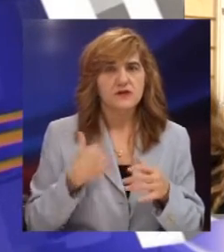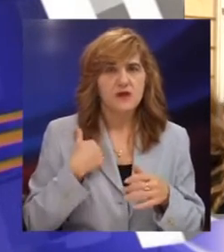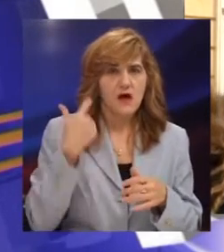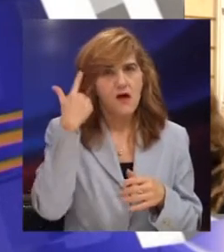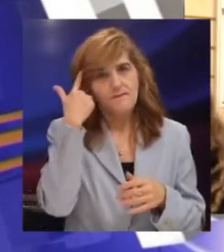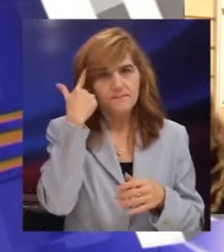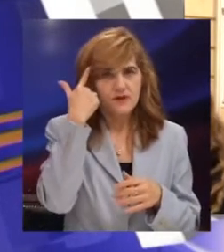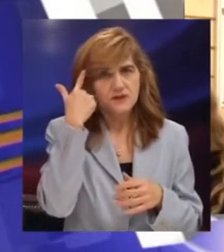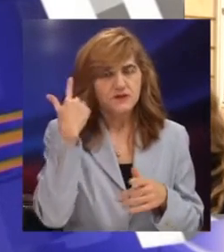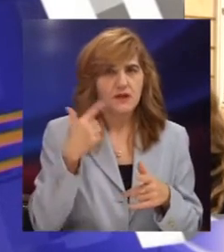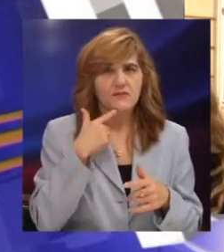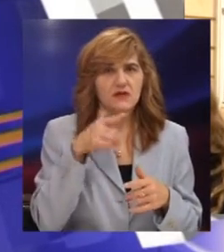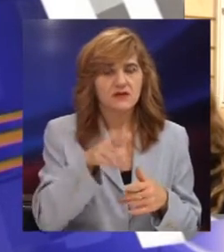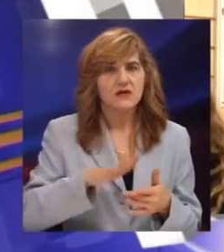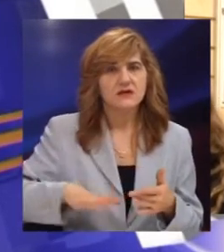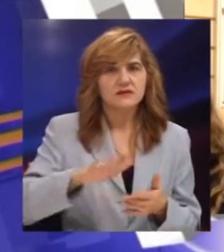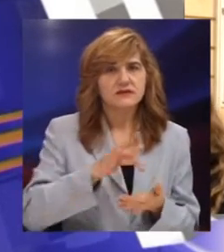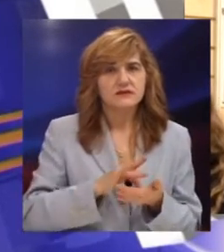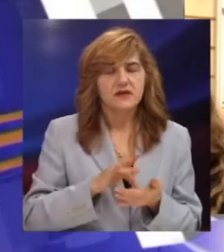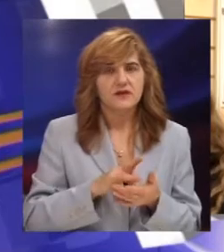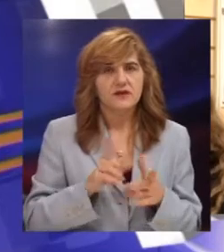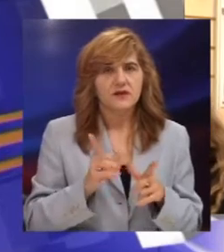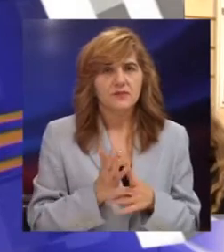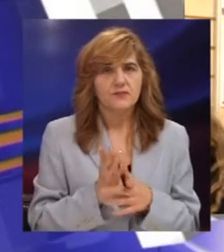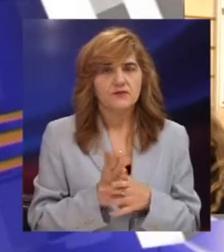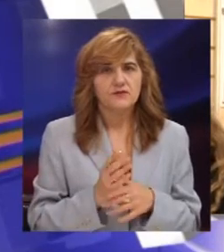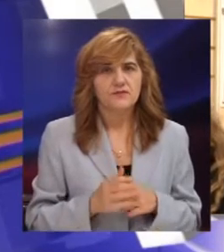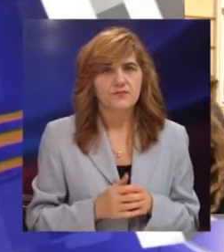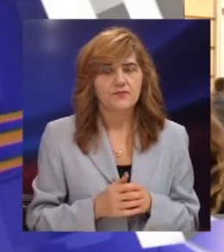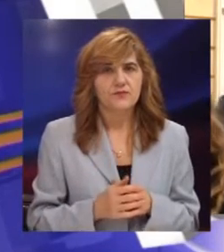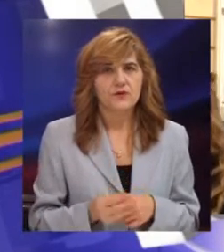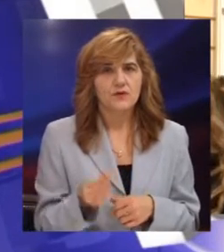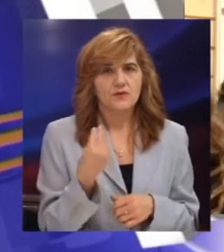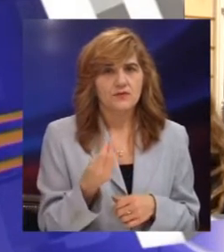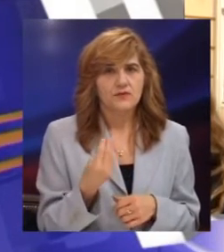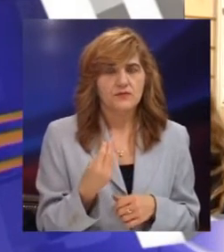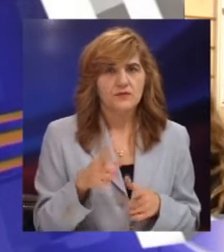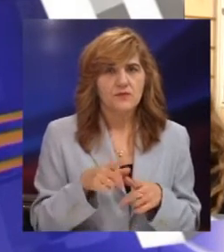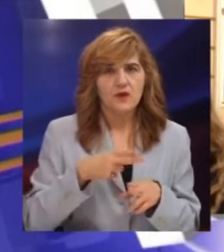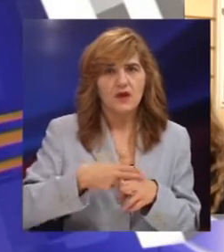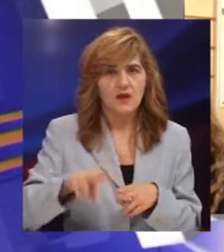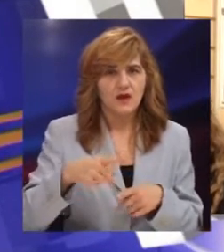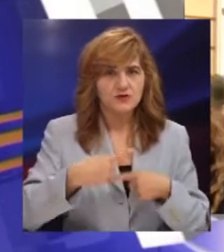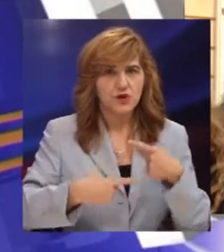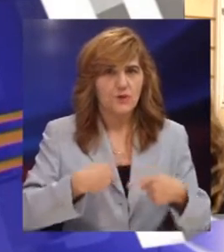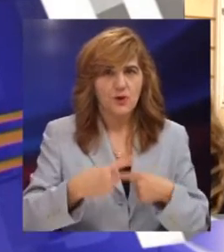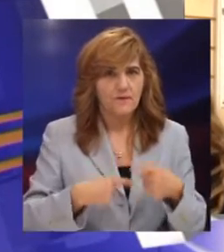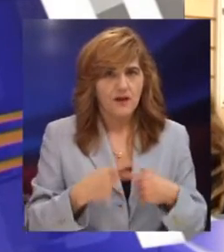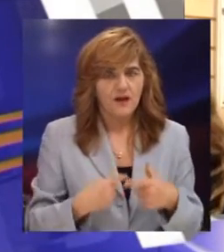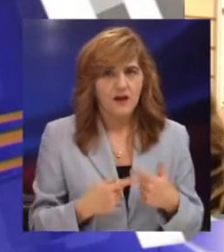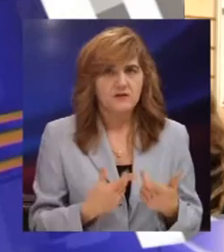ja mislim ta sredina će se adekvatno tu i rešiti, promeniti